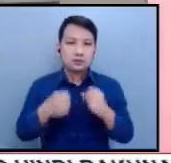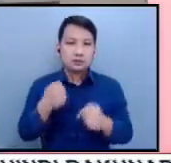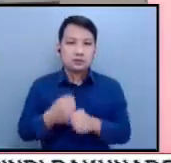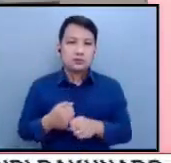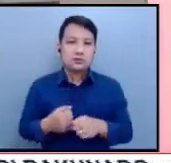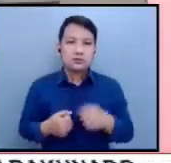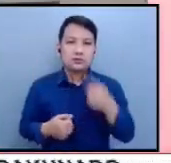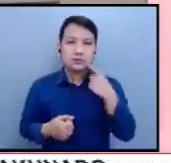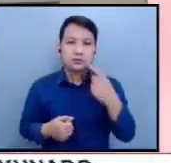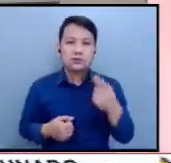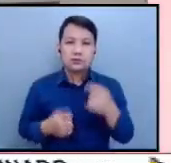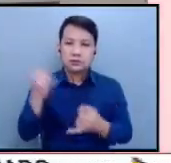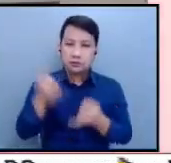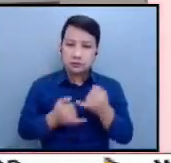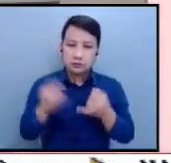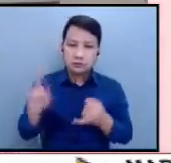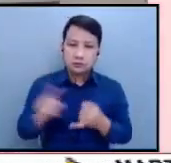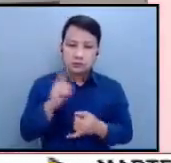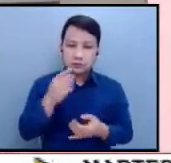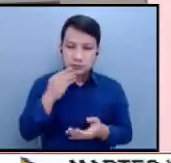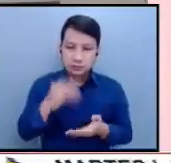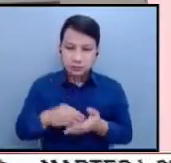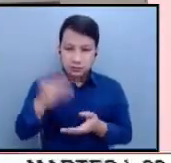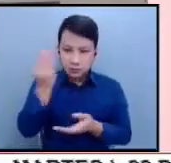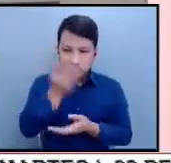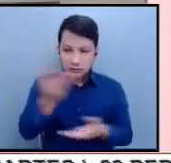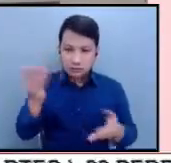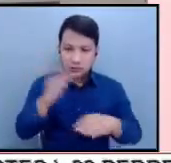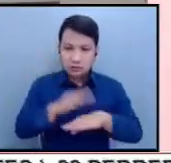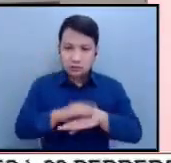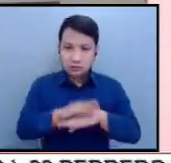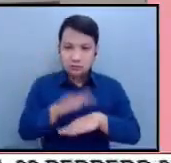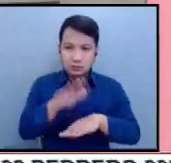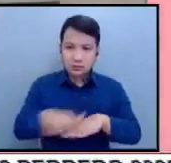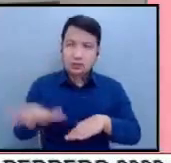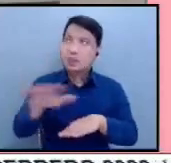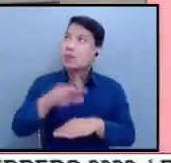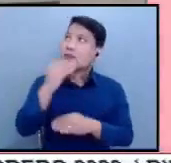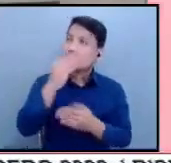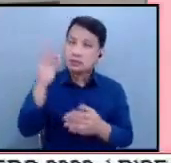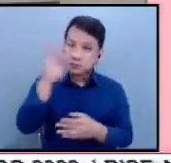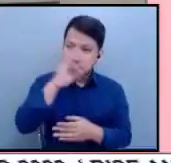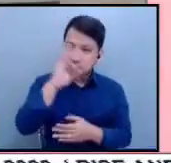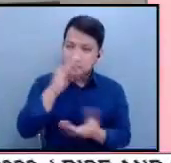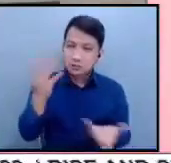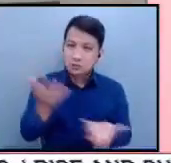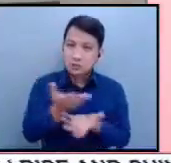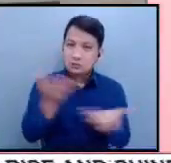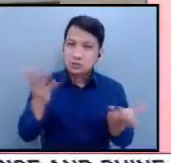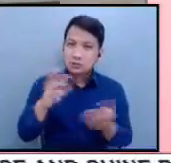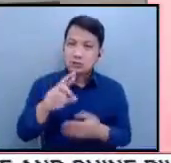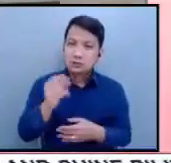Panghuli na lang po, mensahe o paalala po para sa ating mga kababayan at sa ating mga ka-RSP.